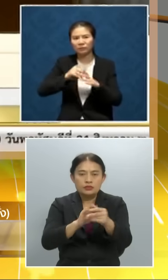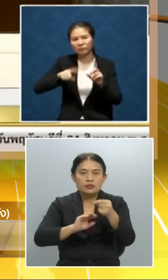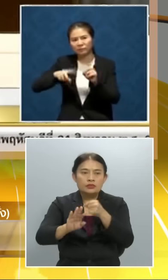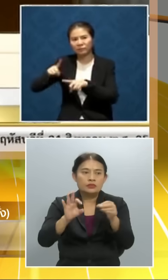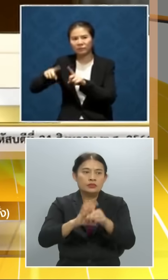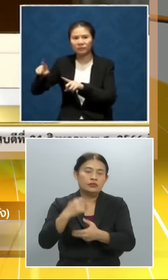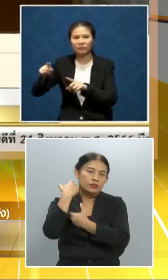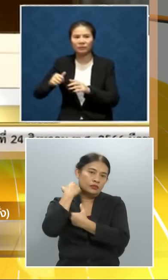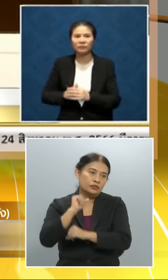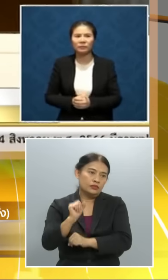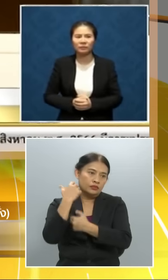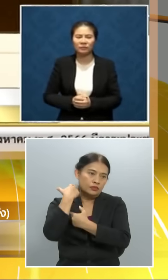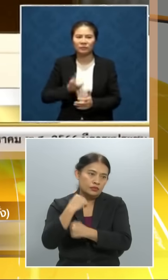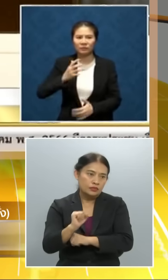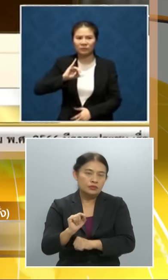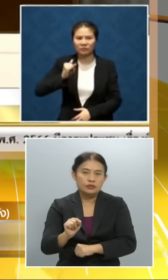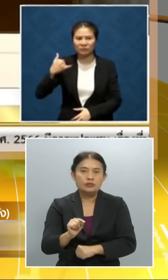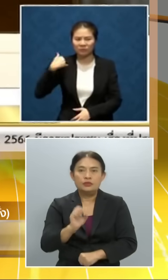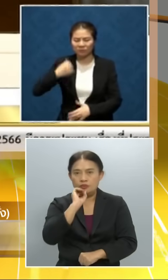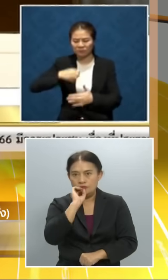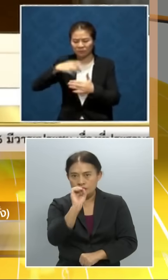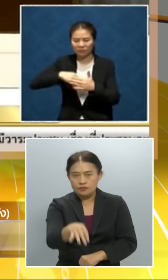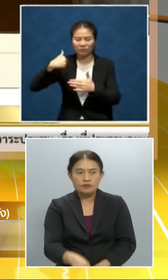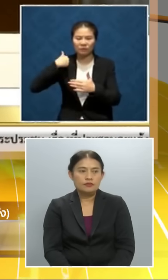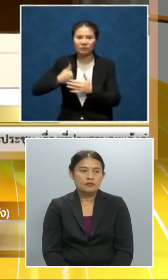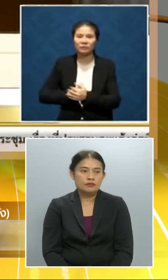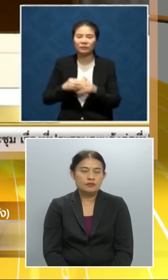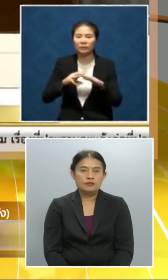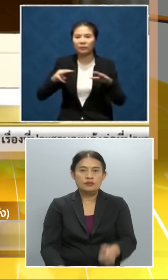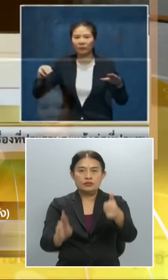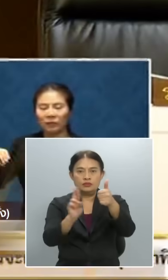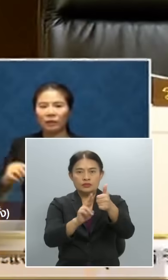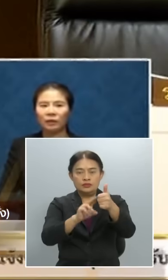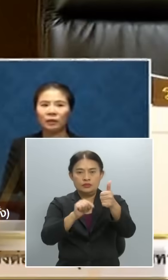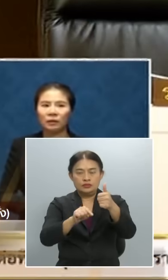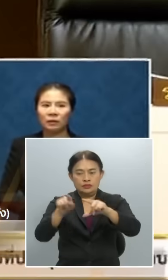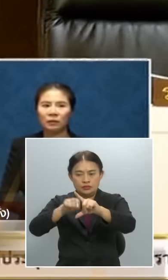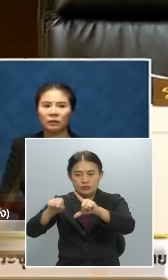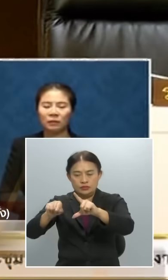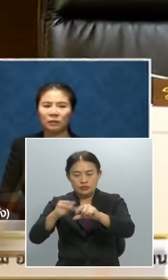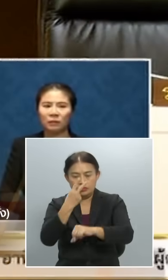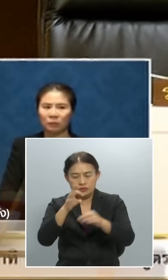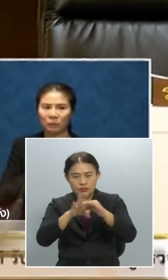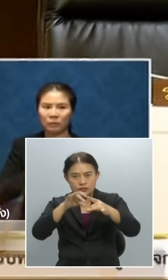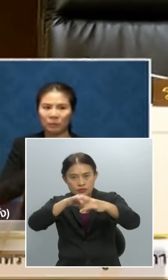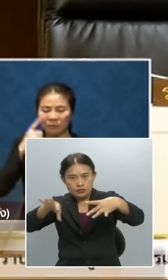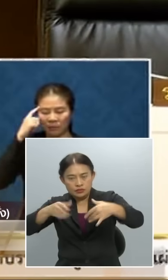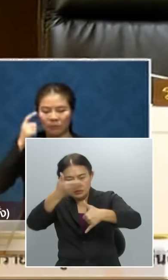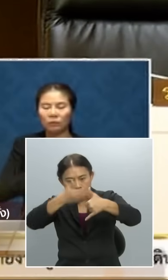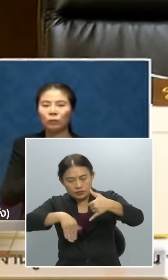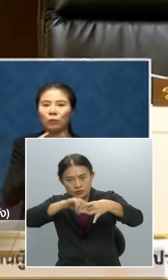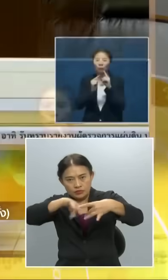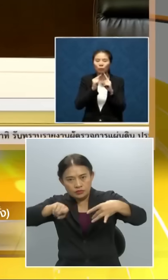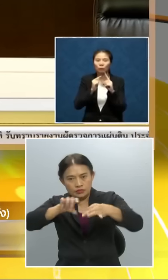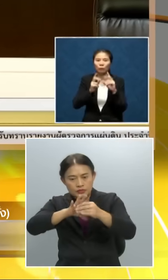ประชาธิปัตย์บอกเลยคนปฏิพัทธ์รองประธานก้าวไกลทำตัวไม่เหมาะไร้วุฒิภาวะหลายครั้งจนเป็นเหตุ